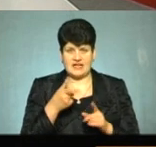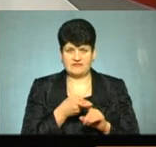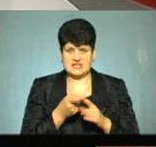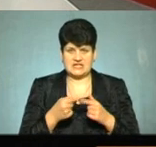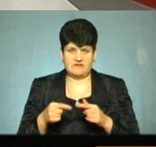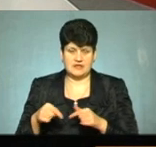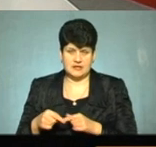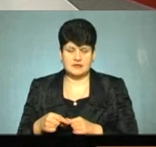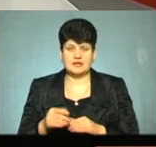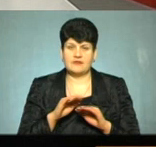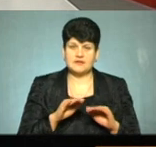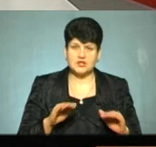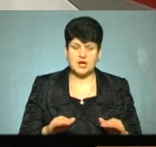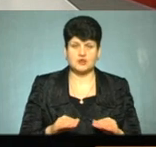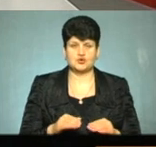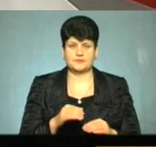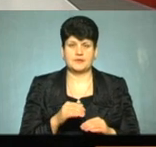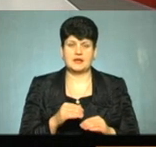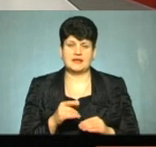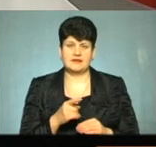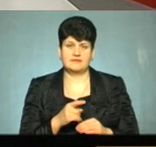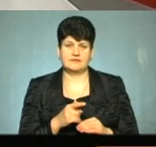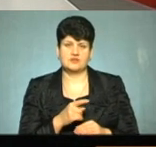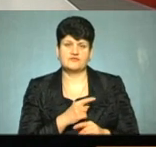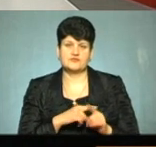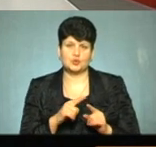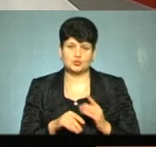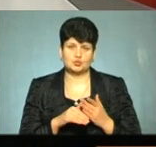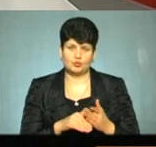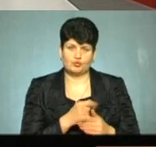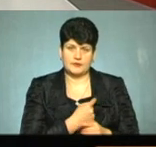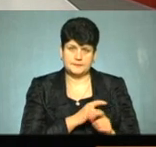інфекційних відділення, як дитячу, так і лікарню швидкої допомоги.